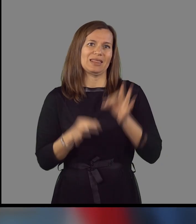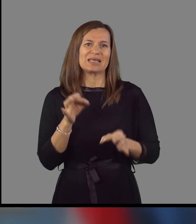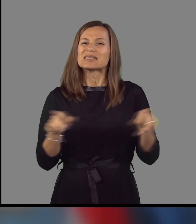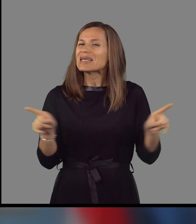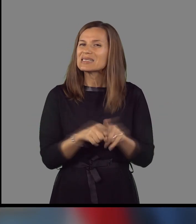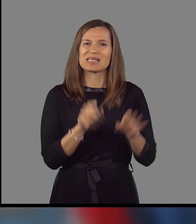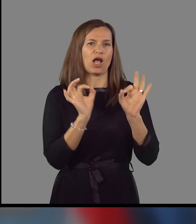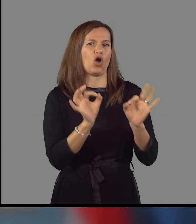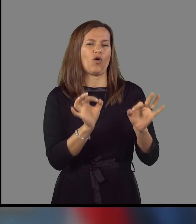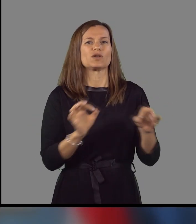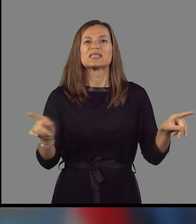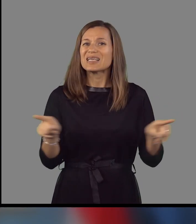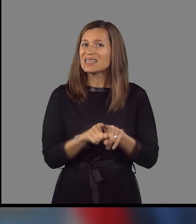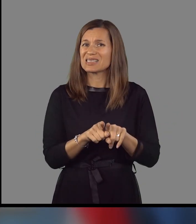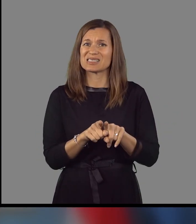enake kakovosti,